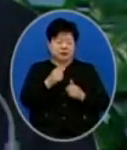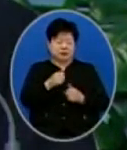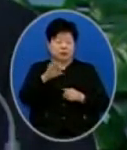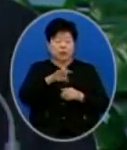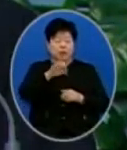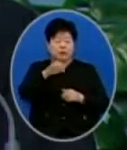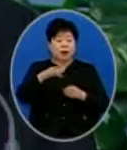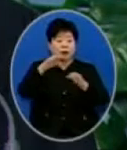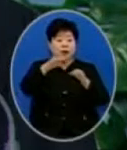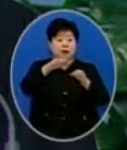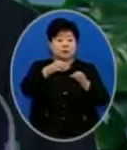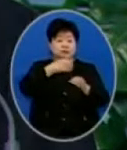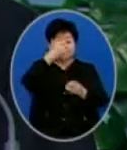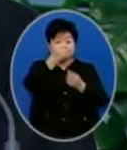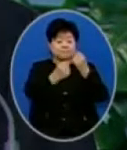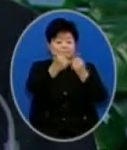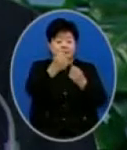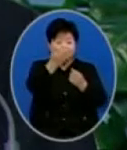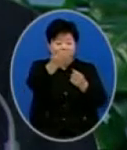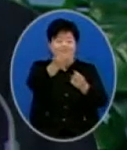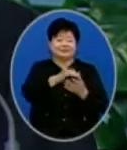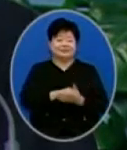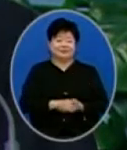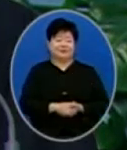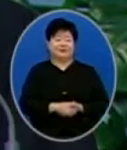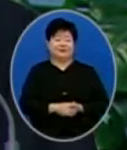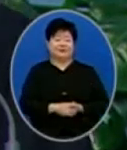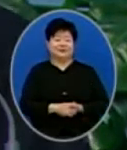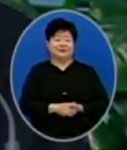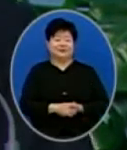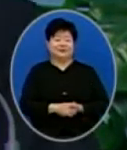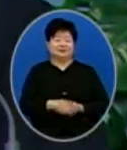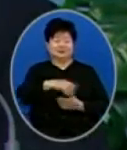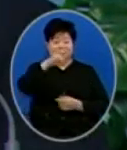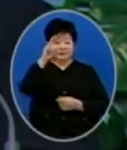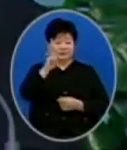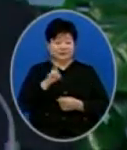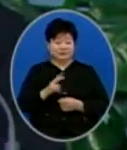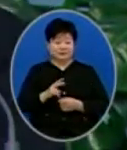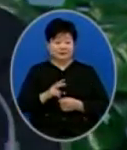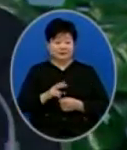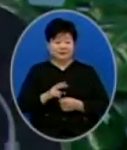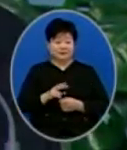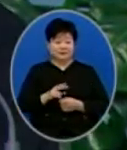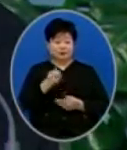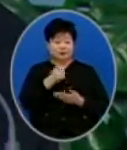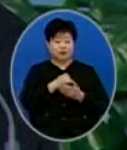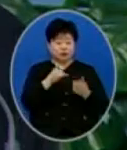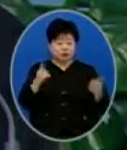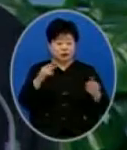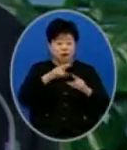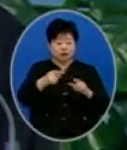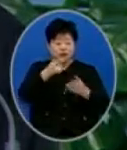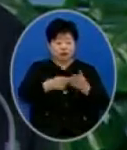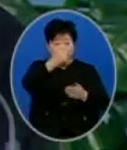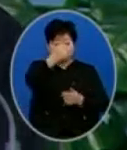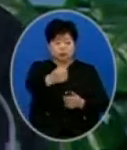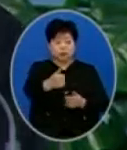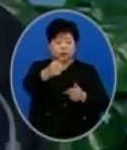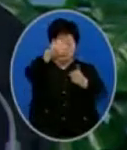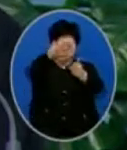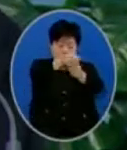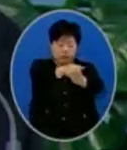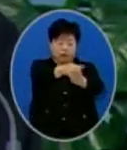왕 앞에 부름하고 꿈을 해몽함으로 말미암아 단번에 최소에서 애굽의 총리의